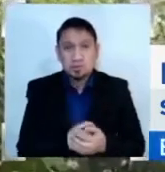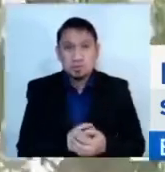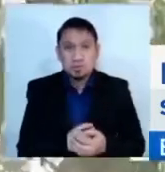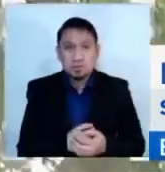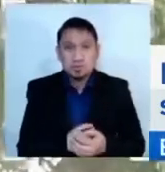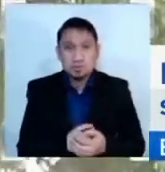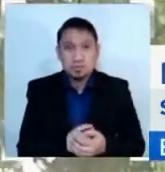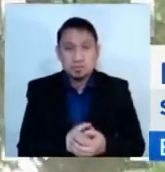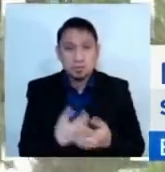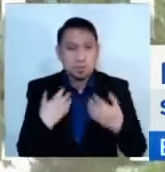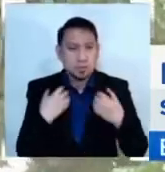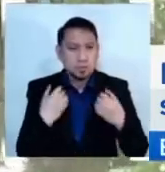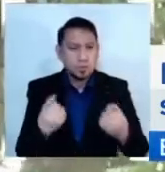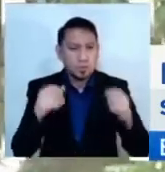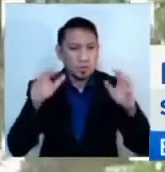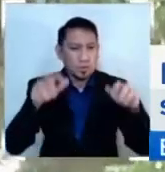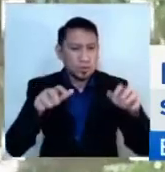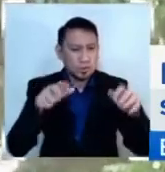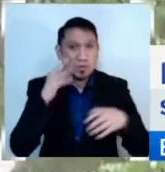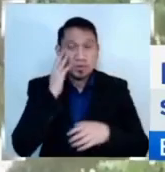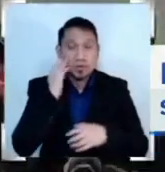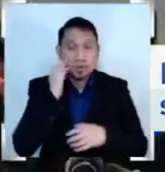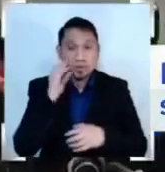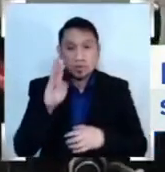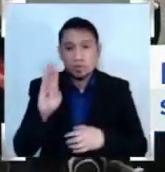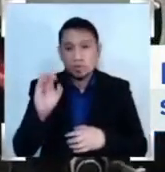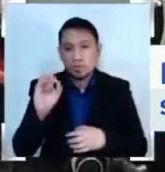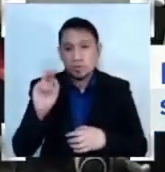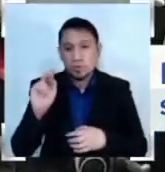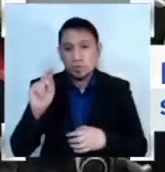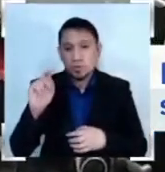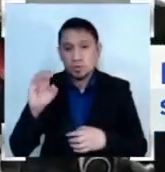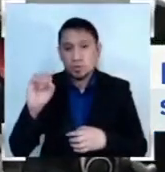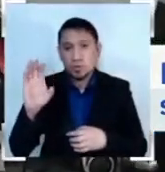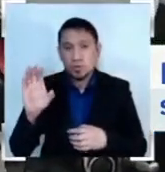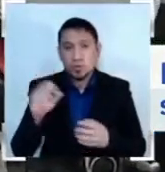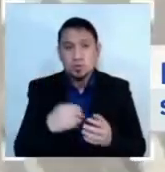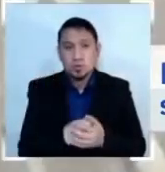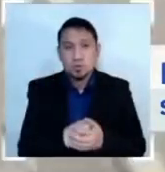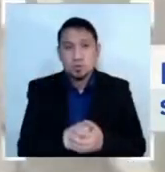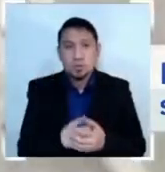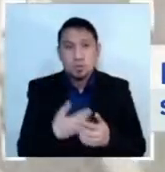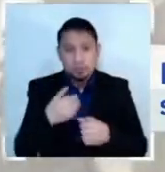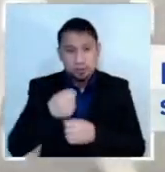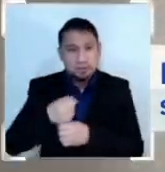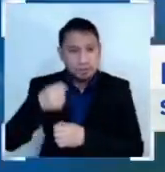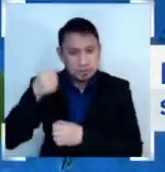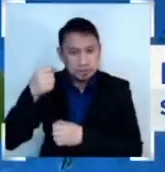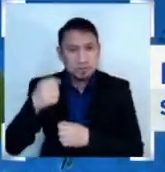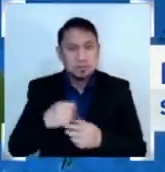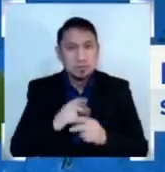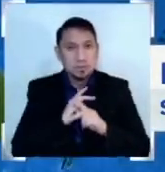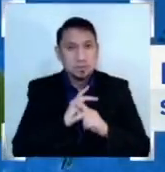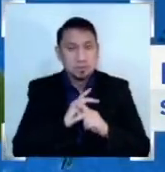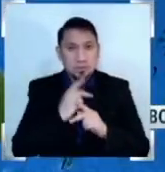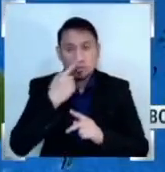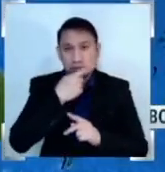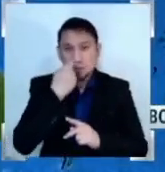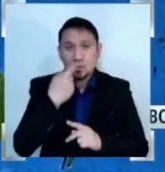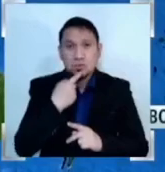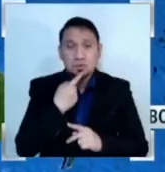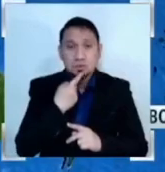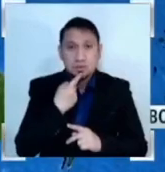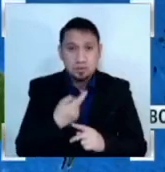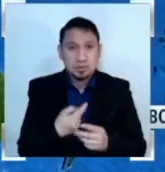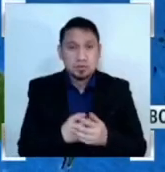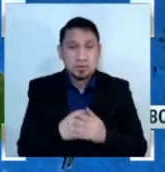Malakas na ulan din ang naranasan sa Bontoc Mountain Province. Magbaon pa rin ng payong at pananggalang sa ulan dahil base sa rainfall forecast ng